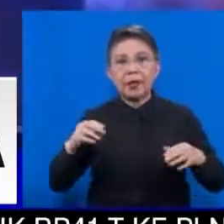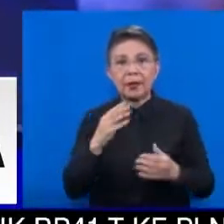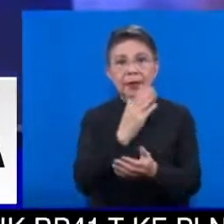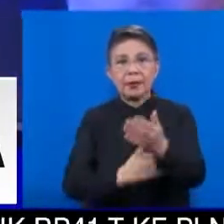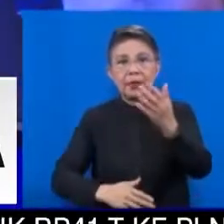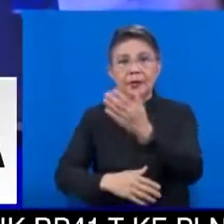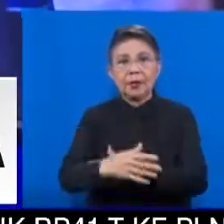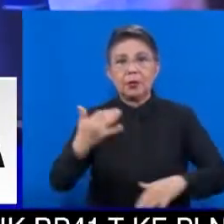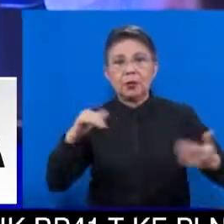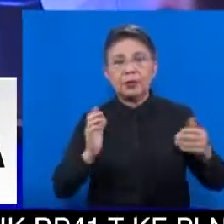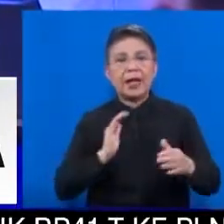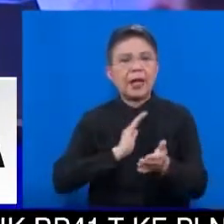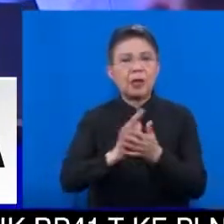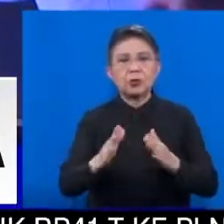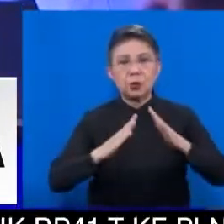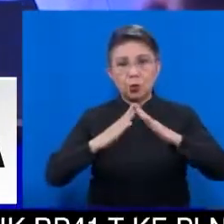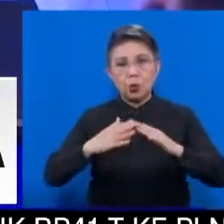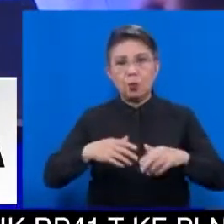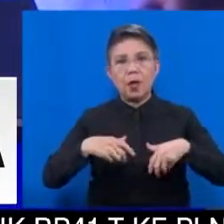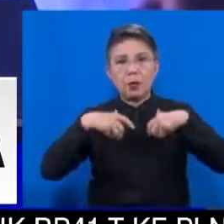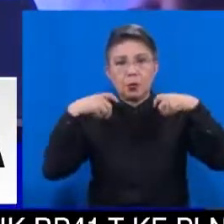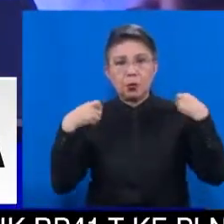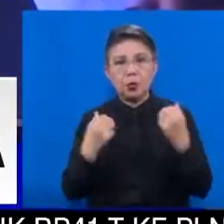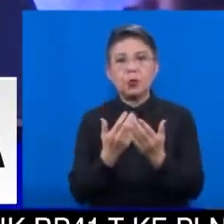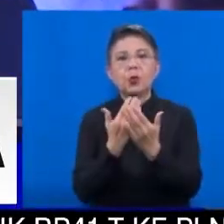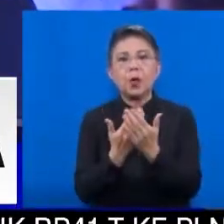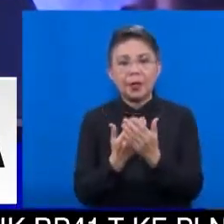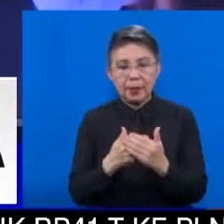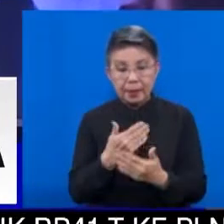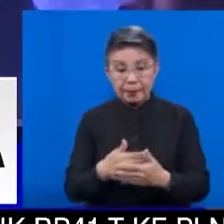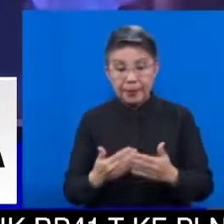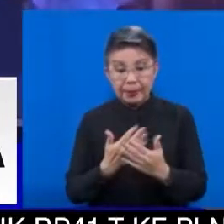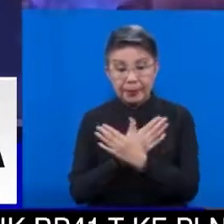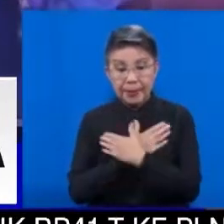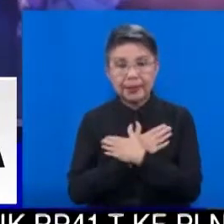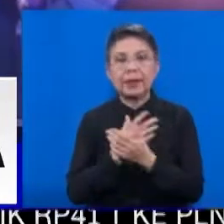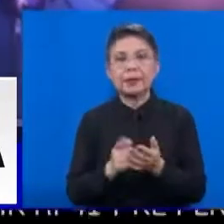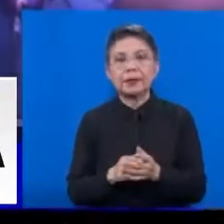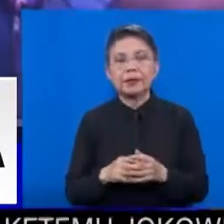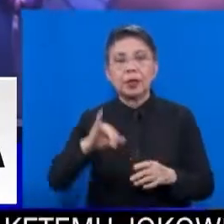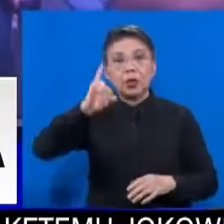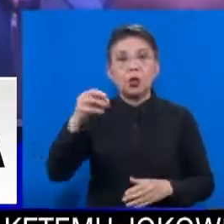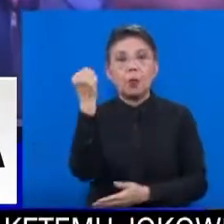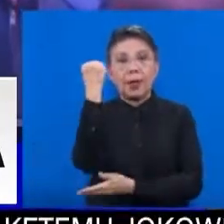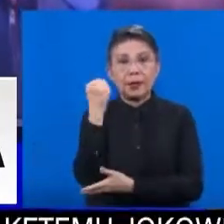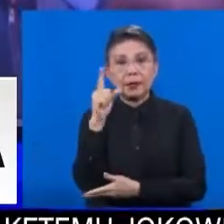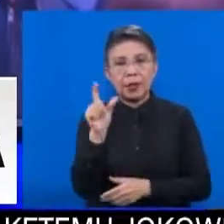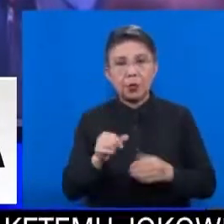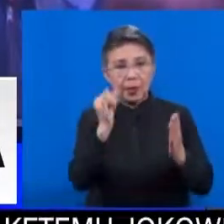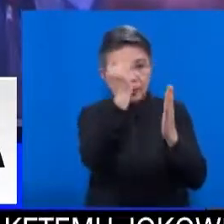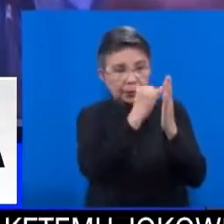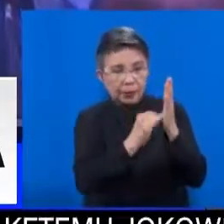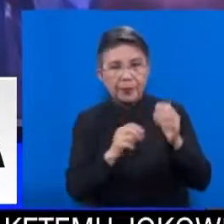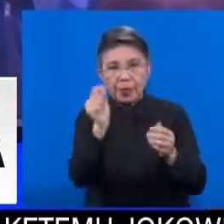ke Gedung Pakuan Bandung, Jawa Barat demi memanjatkan doa di depan jenazah almarhum Eril. Di Jombang, Jawa Timur, seorang seniman